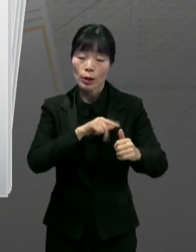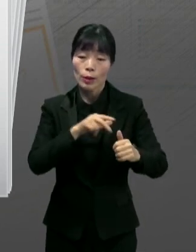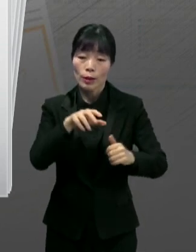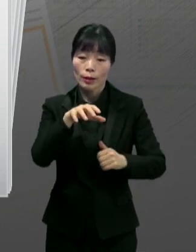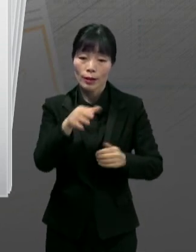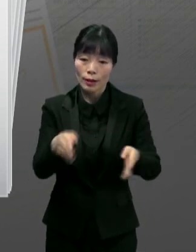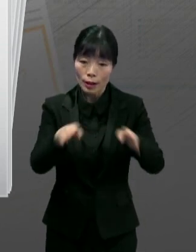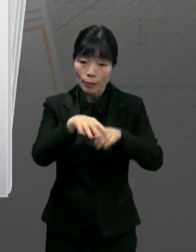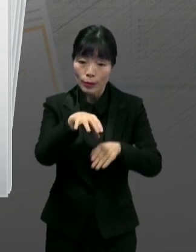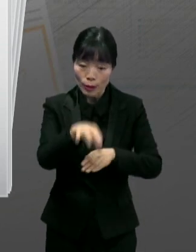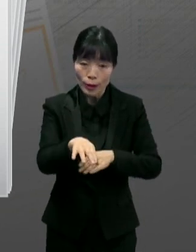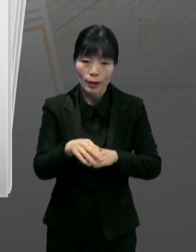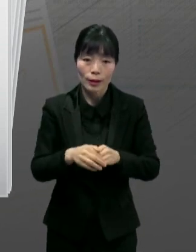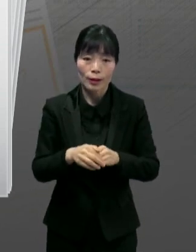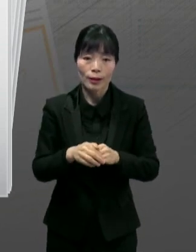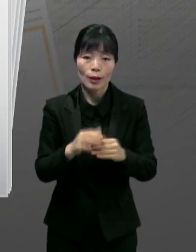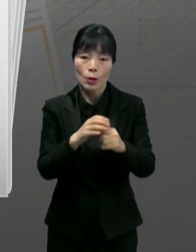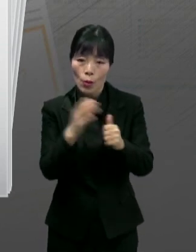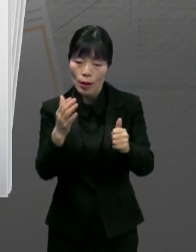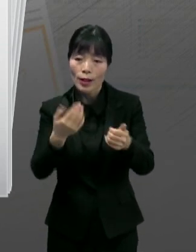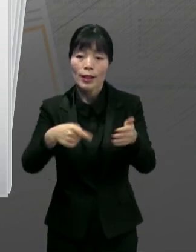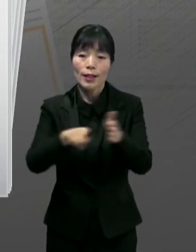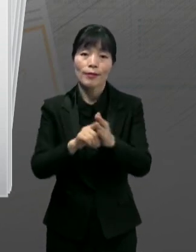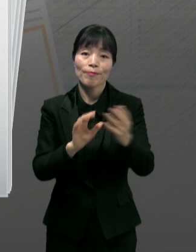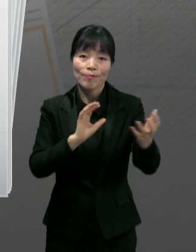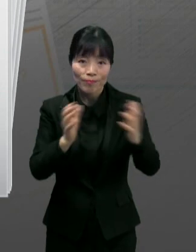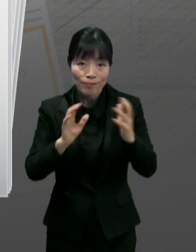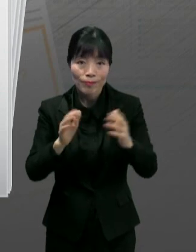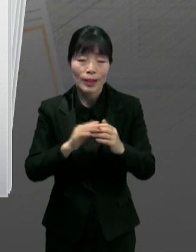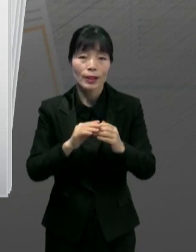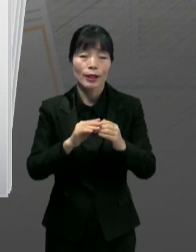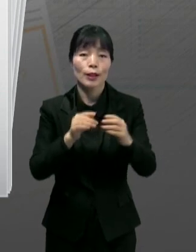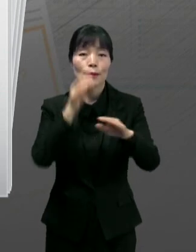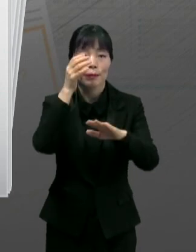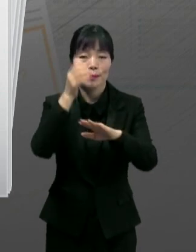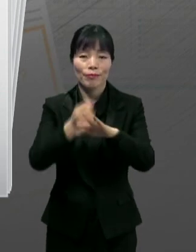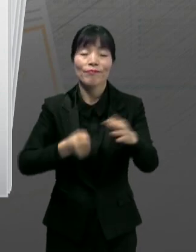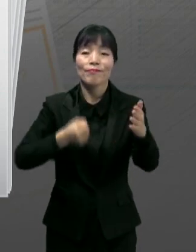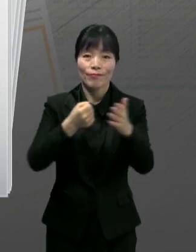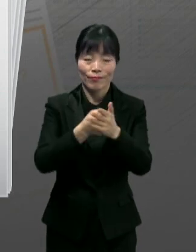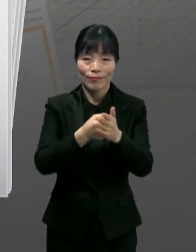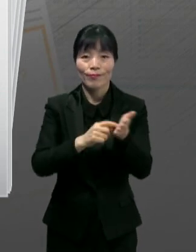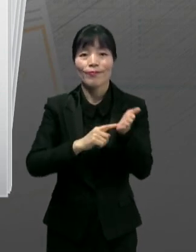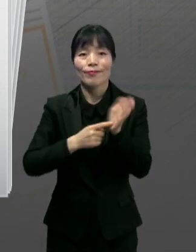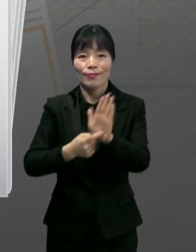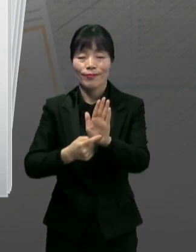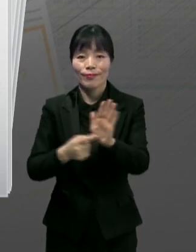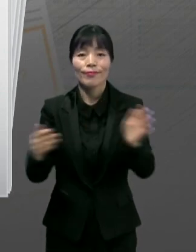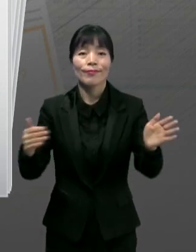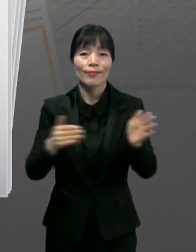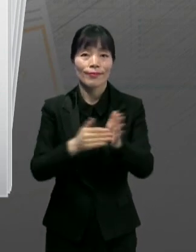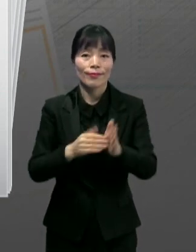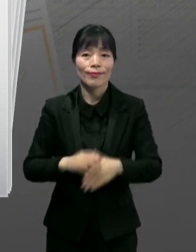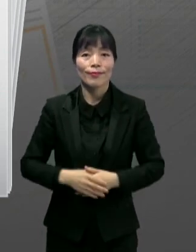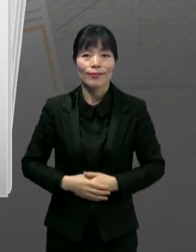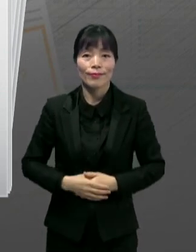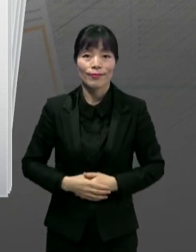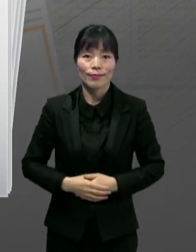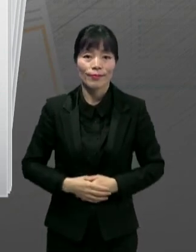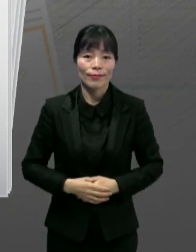보호구역 해제 및 완화를 주제로 열린 당정협의회에서 이같이 결정했다고 밝혔다고 신문은 전했습니다.